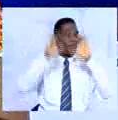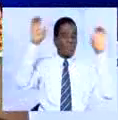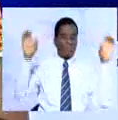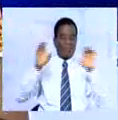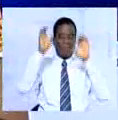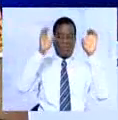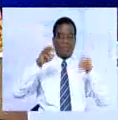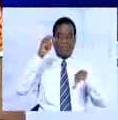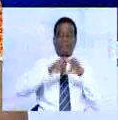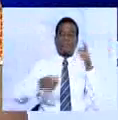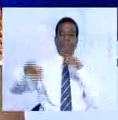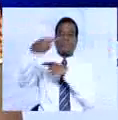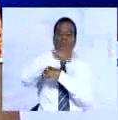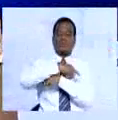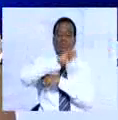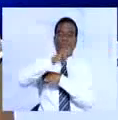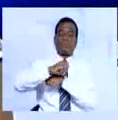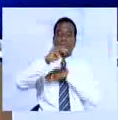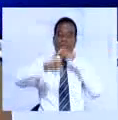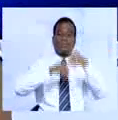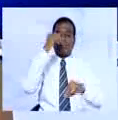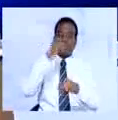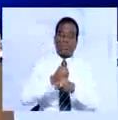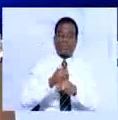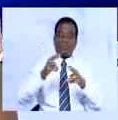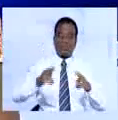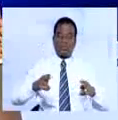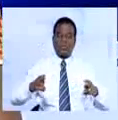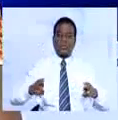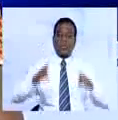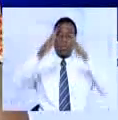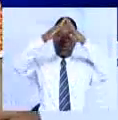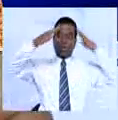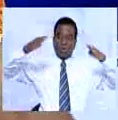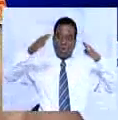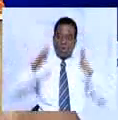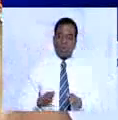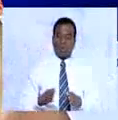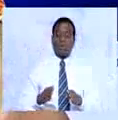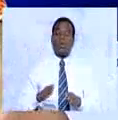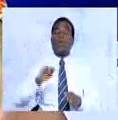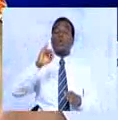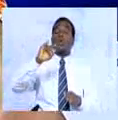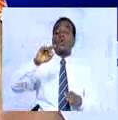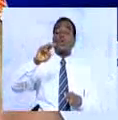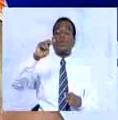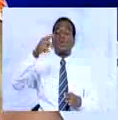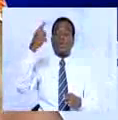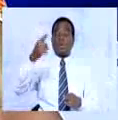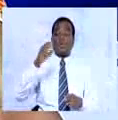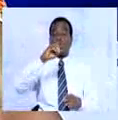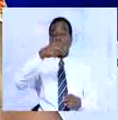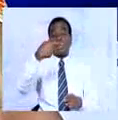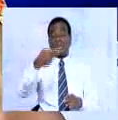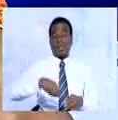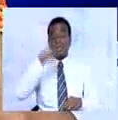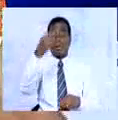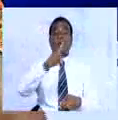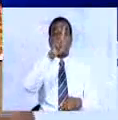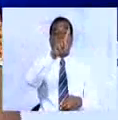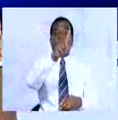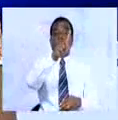Célébration de la journée mondiale de l'habitat à Krendiabo. À cette occasion, une ONG a offert 1 500 logements, cérémonie de